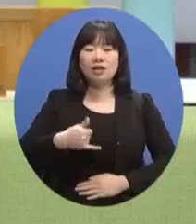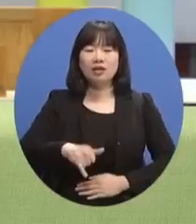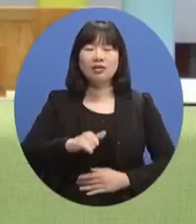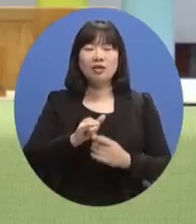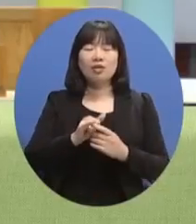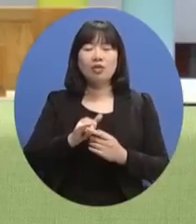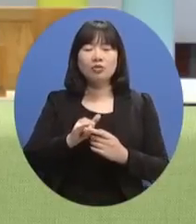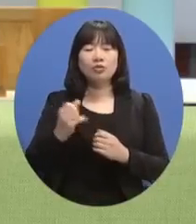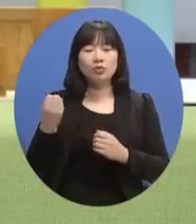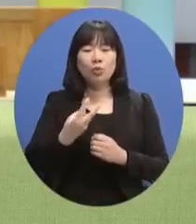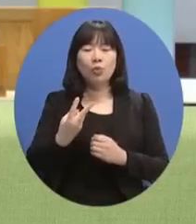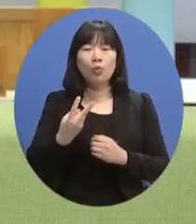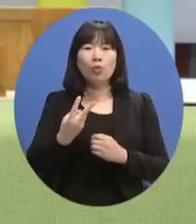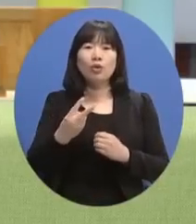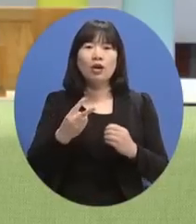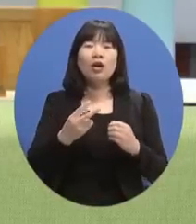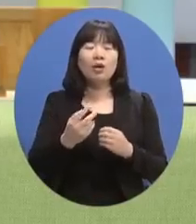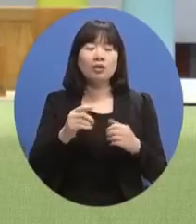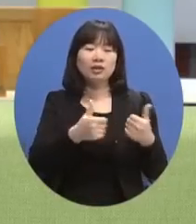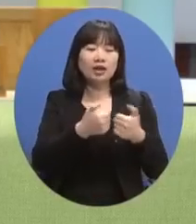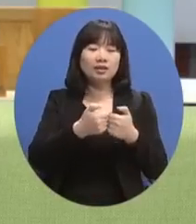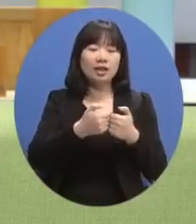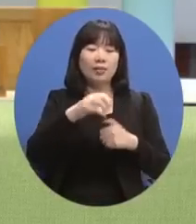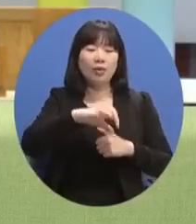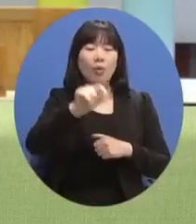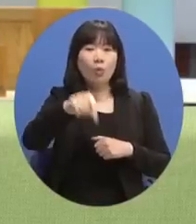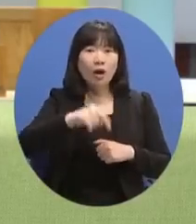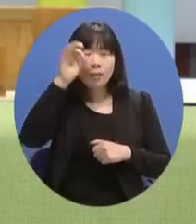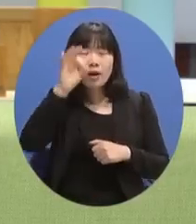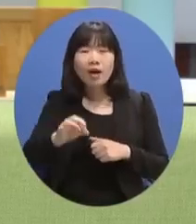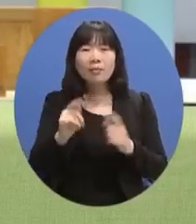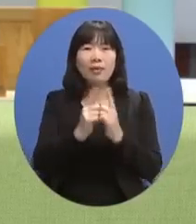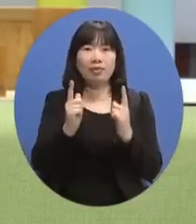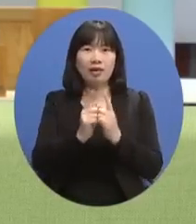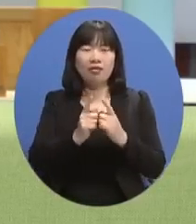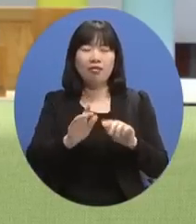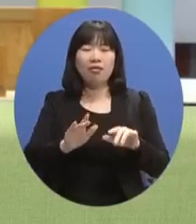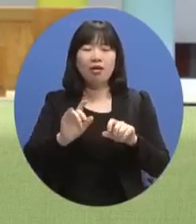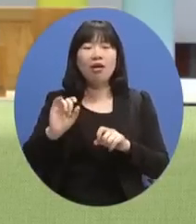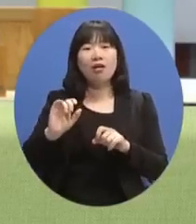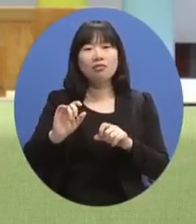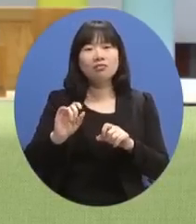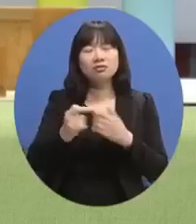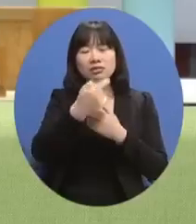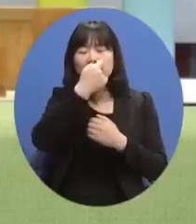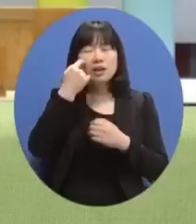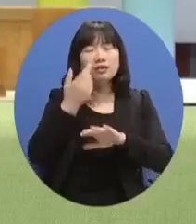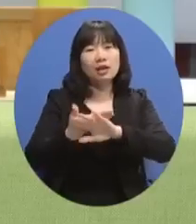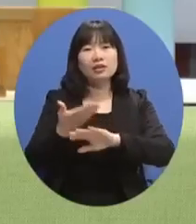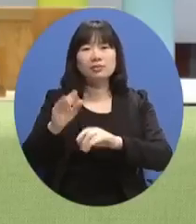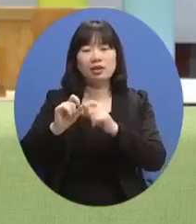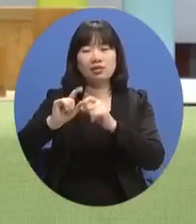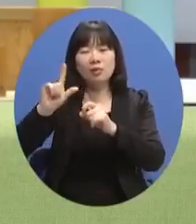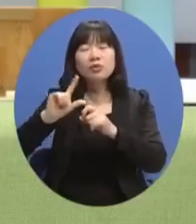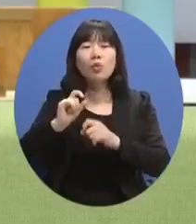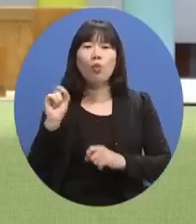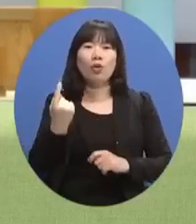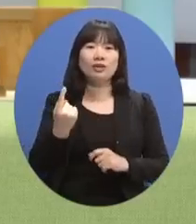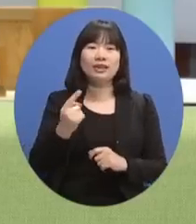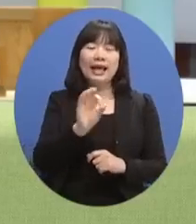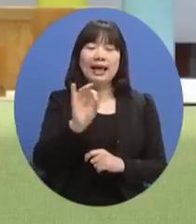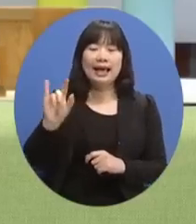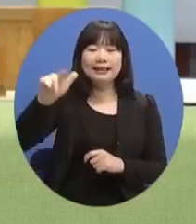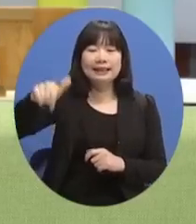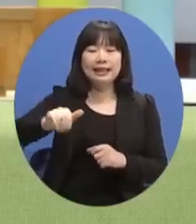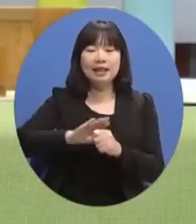상담하다 보면은 그 증상은 다 제각각인데 그 원인들은 거의 다 애착에서 기인한 거예요. 아. 그러니까 갑자기